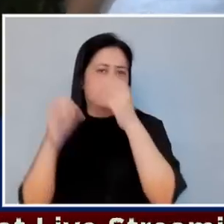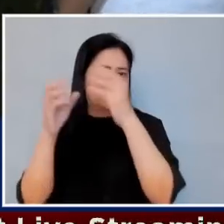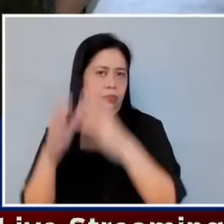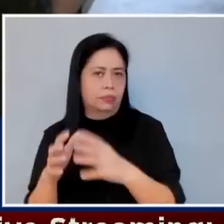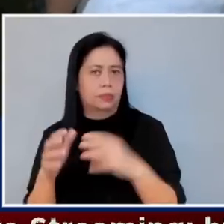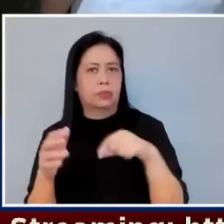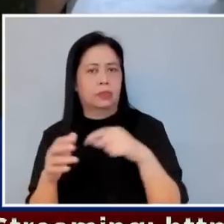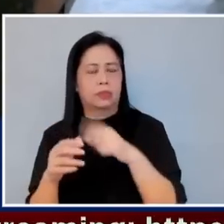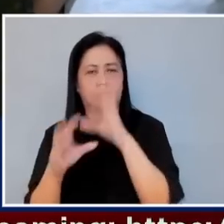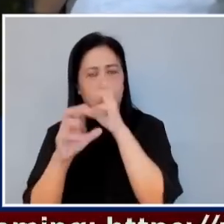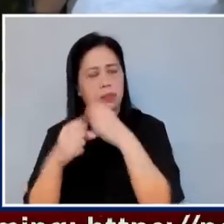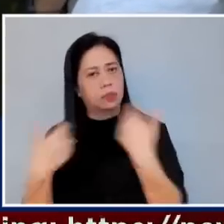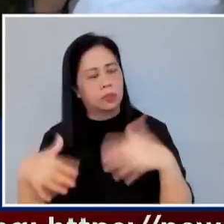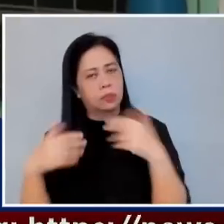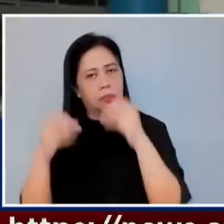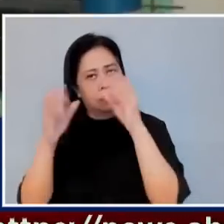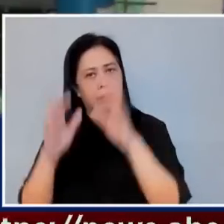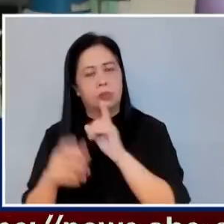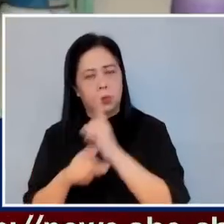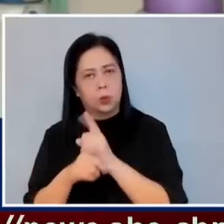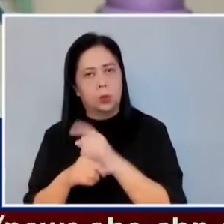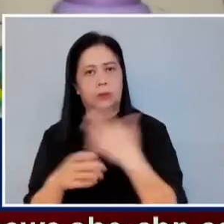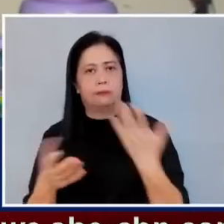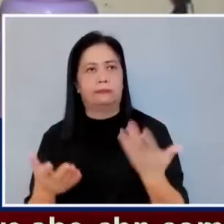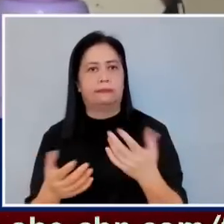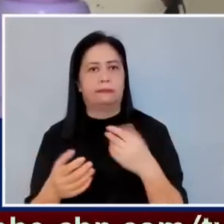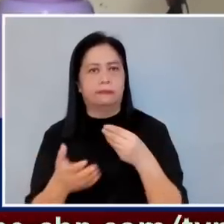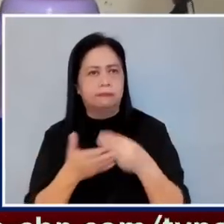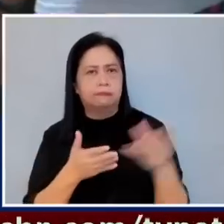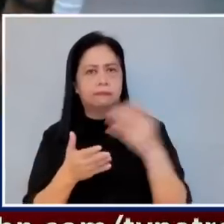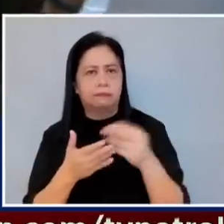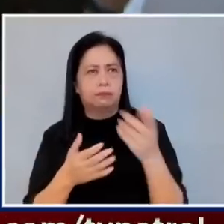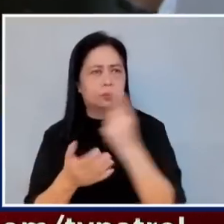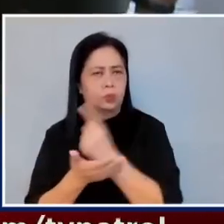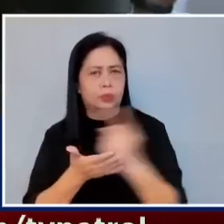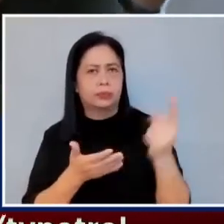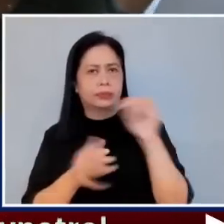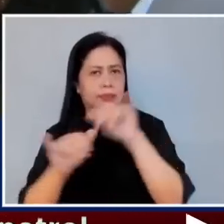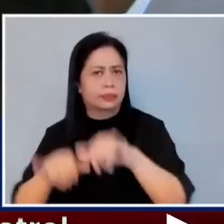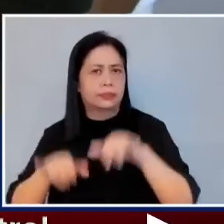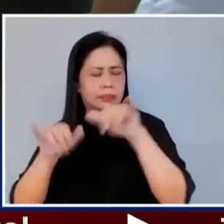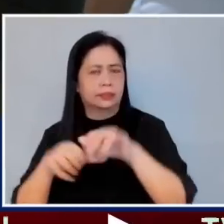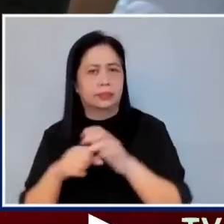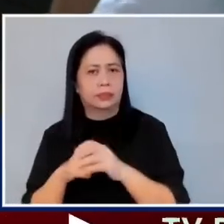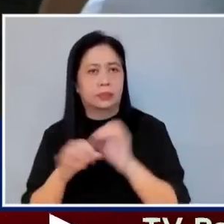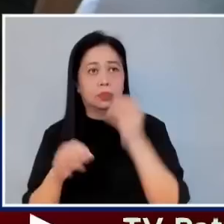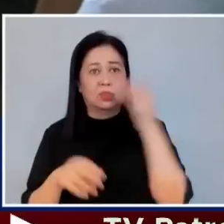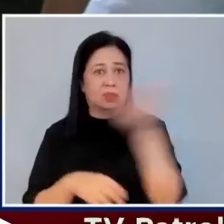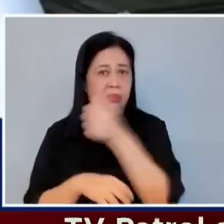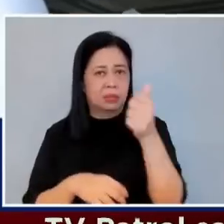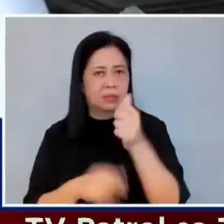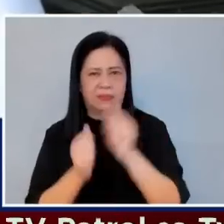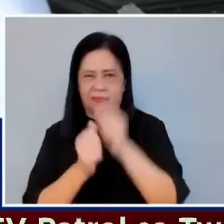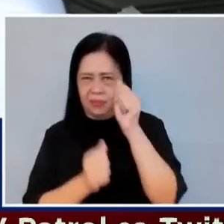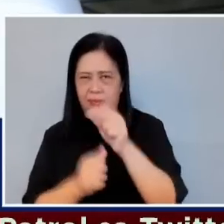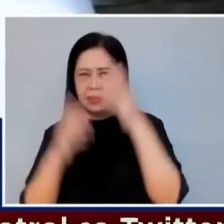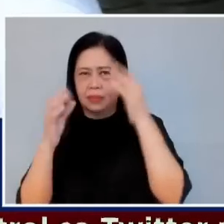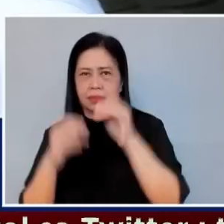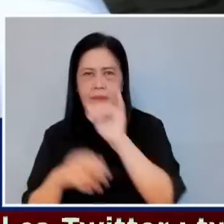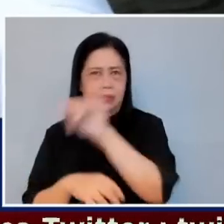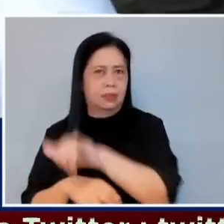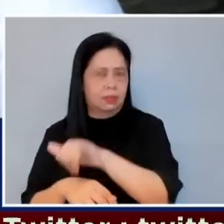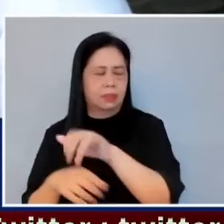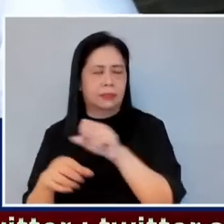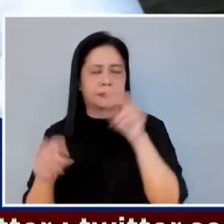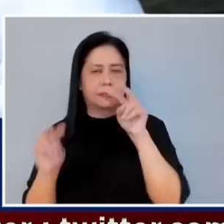Hangang-hanga tayo sa mga guro natin kasi talagang they spend the entire week there kasi nga if kung uwian sila, sobrang layo. So this is something we will look